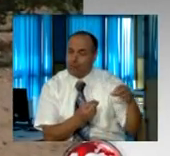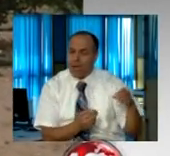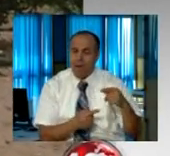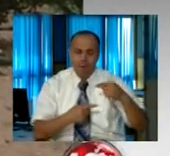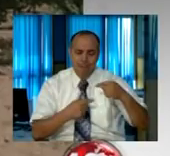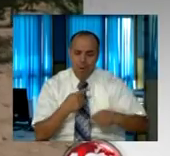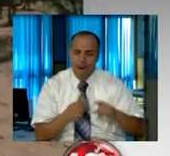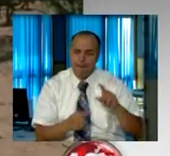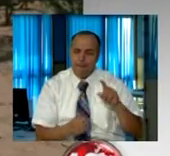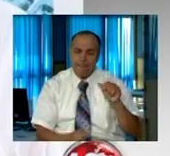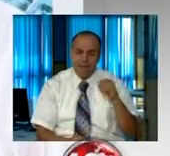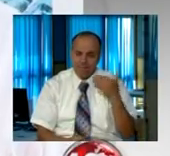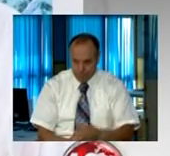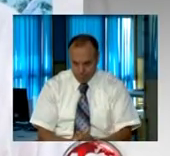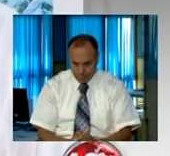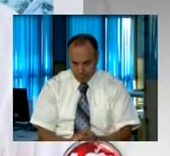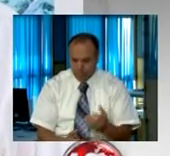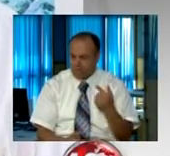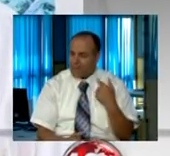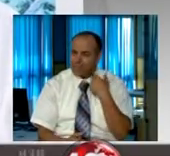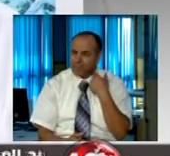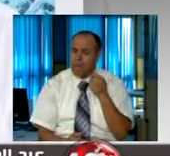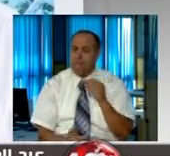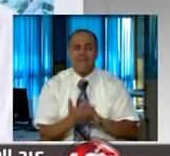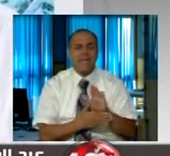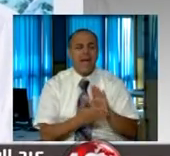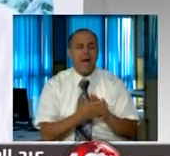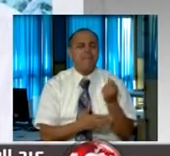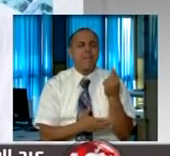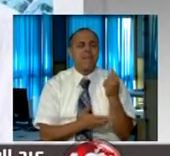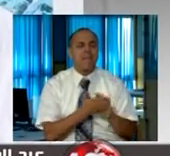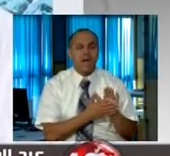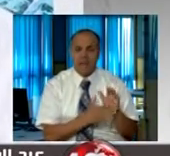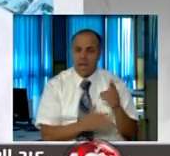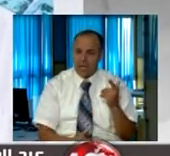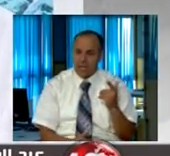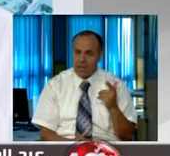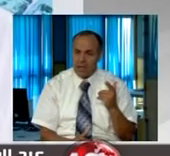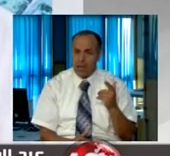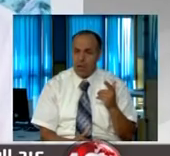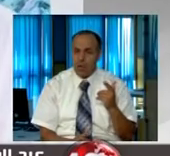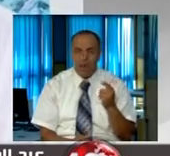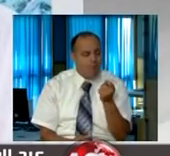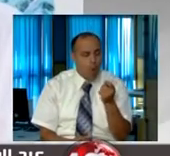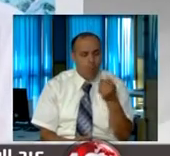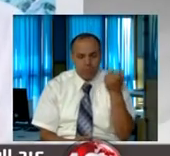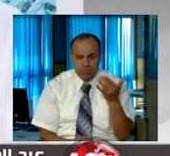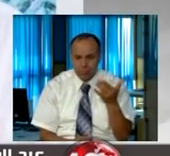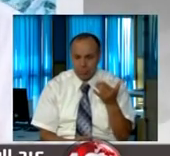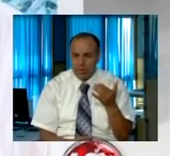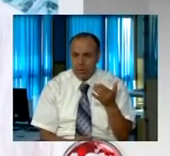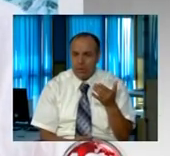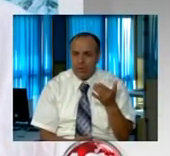نقص حاد في مياه الري. أنا الخسائر بالمليارات بالمئات المليارات، لأنه سواء كان في الحبوب اللي عنا